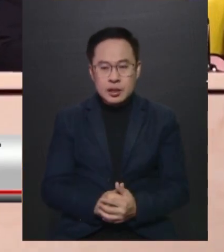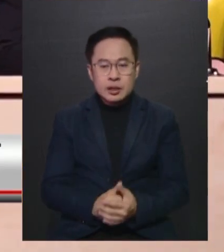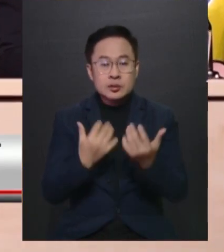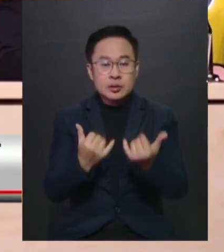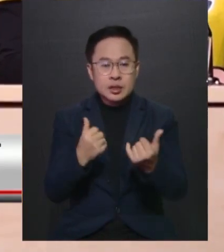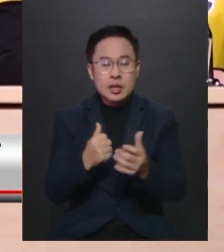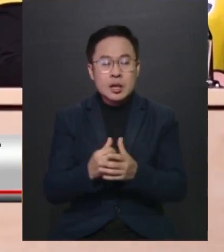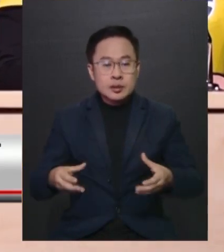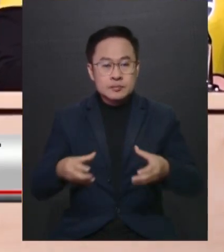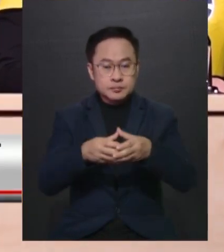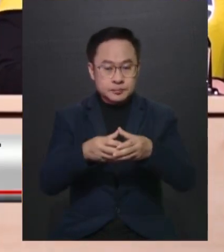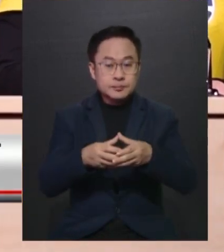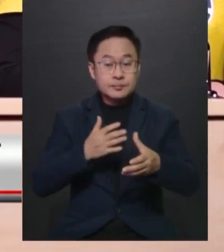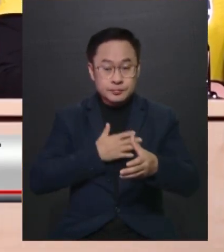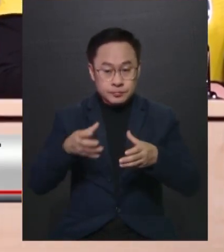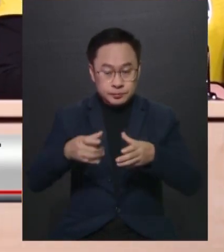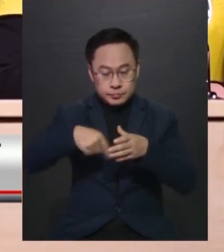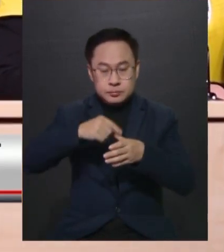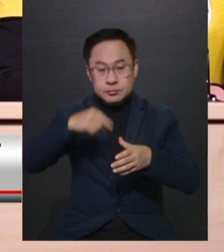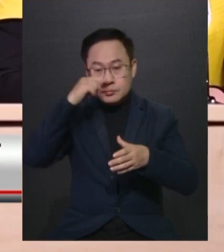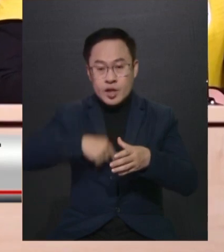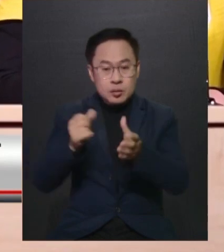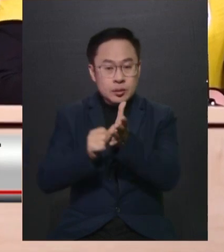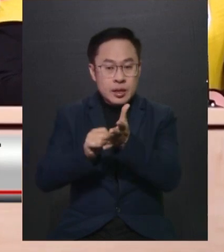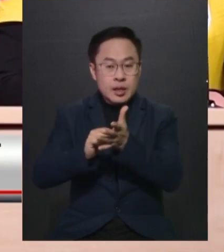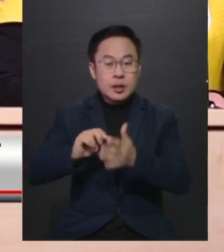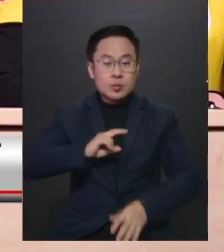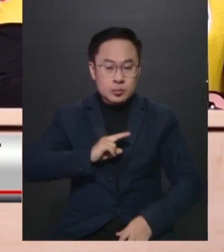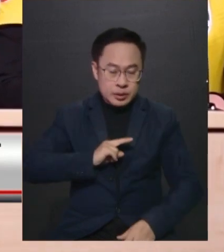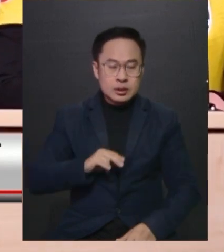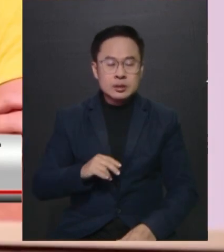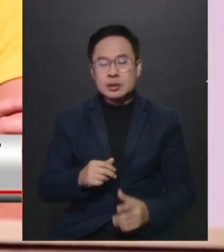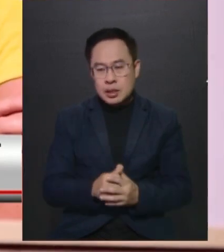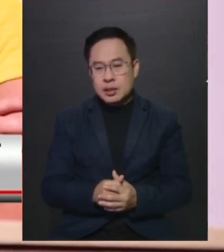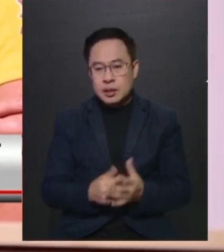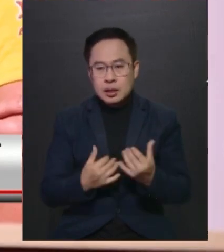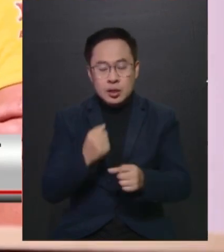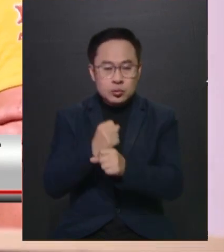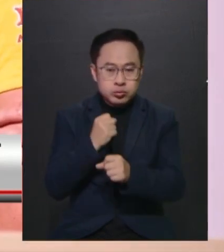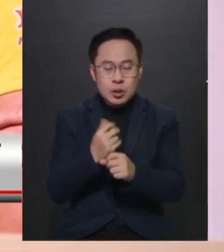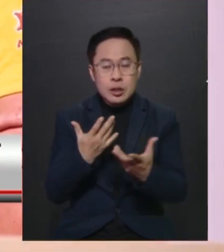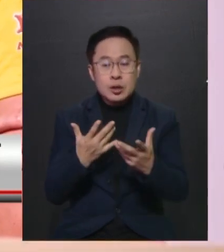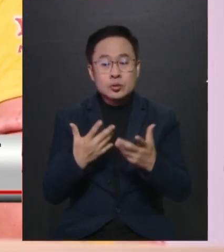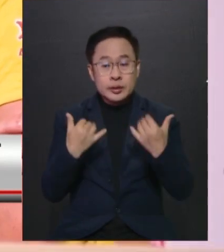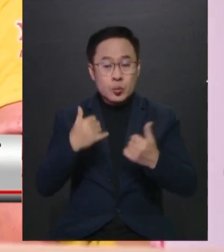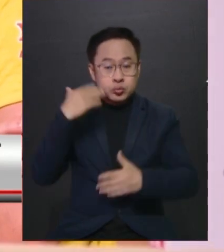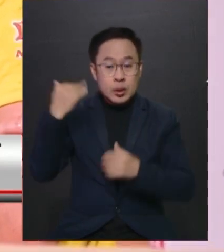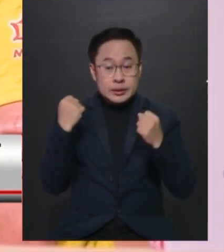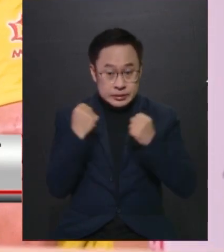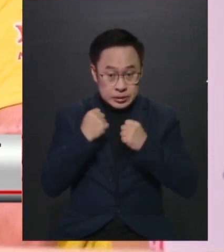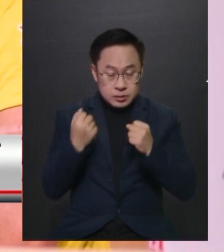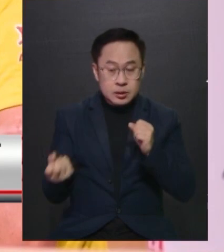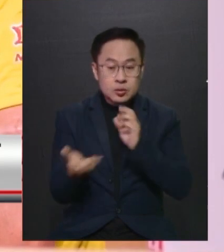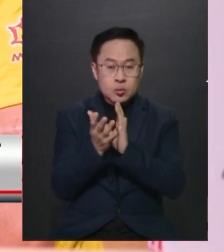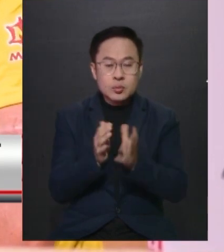การแก้ไขข้อบกพร่องของทีมเราเองต่างหากแล้วก็พยายามจะทำผลงานให้ดีขึ้นในเกมที่อากาศก็เป็นปัจจัยหนึ่งเราพยายามจะ